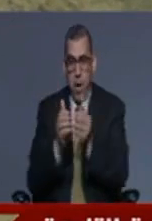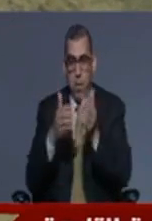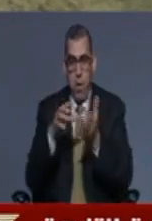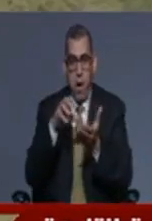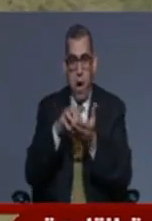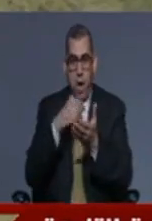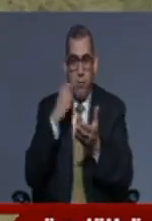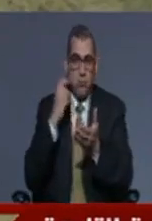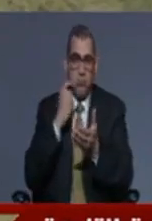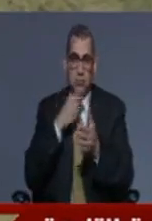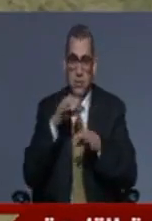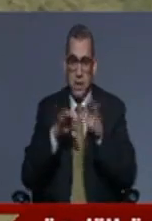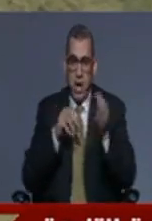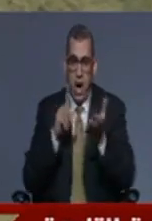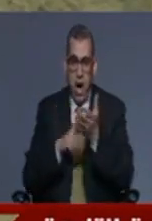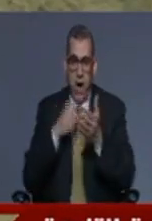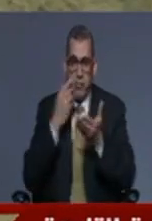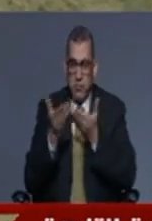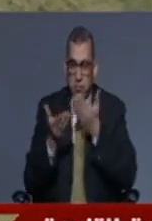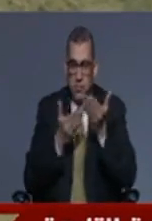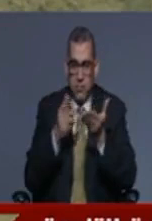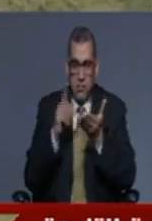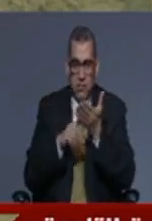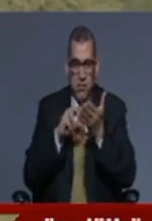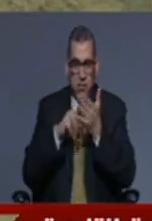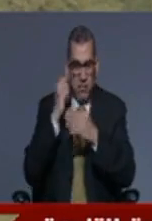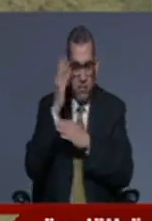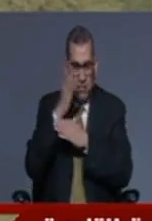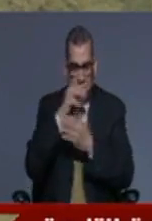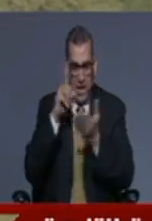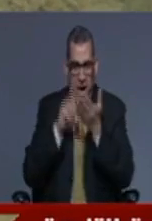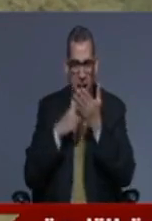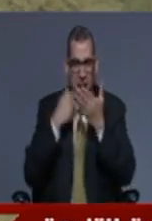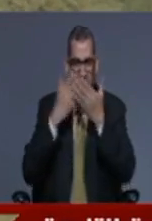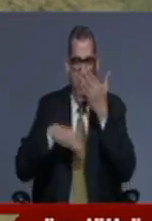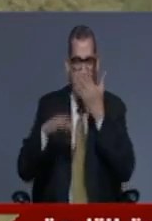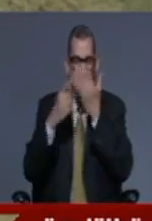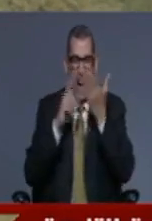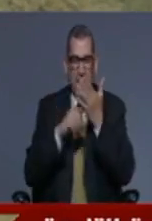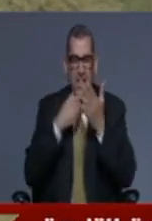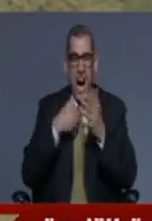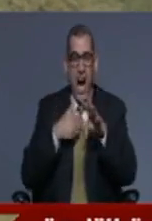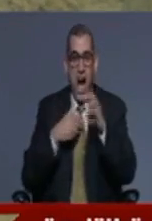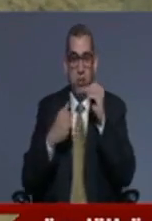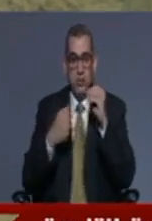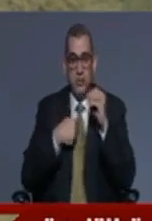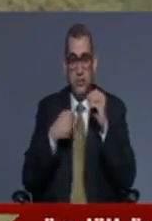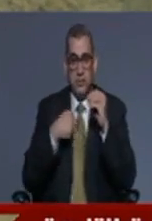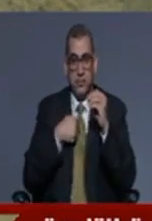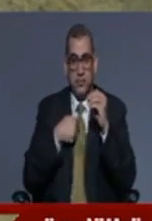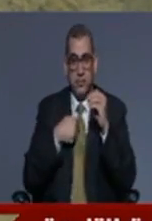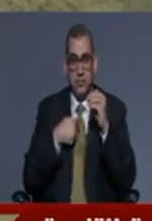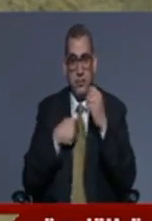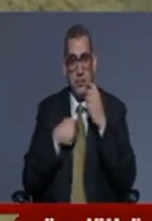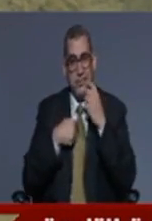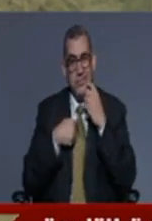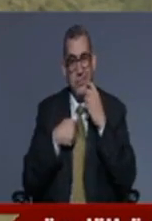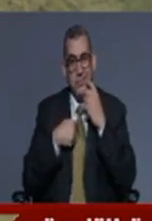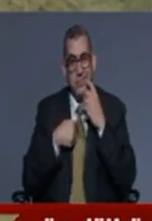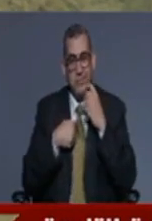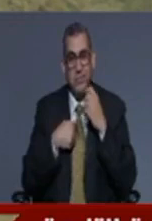سياسية وتنفيذ استراتيجي مركز. نحن قارة